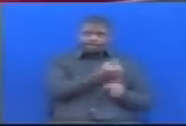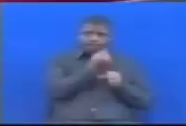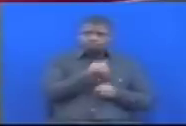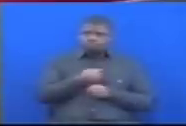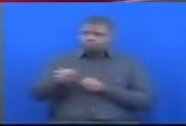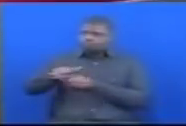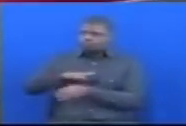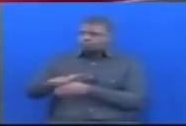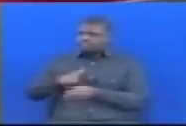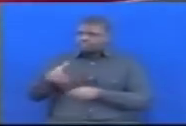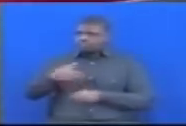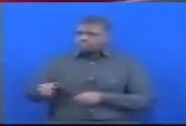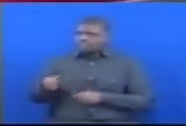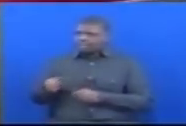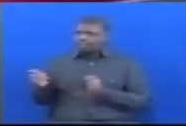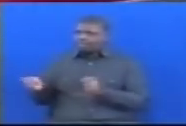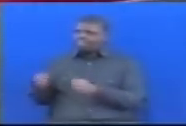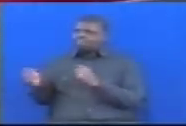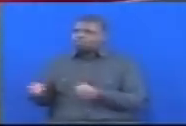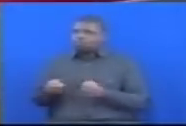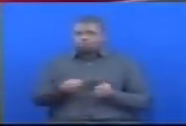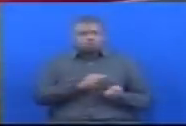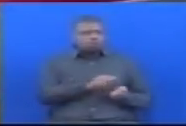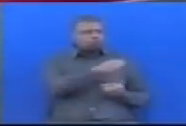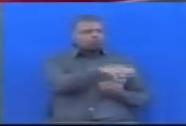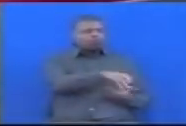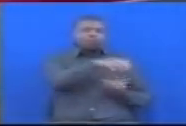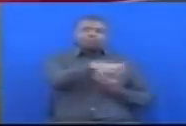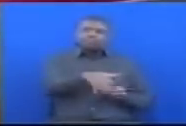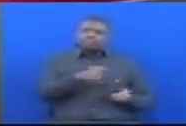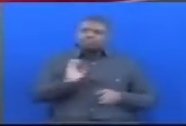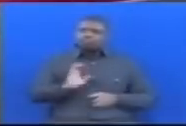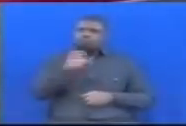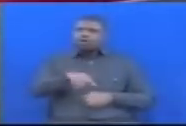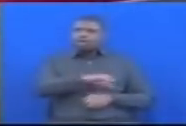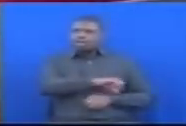matumizi ya Wizara ya Mifugo na Uvuvi kwa mwaka wa